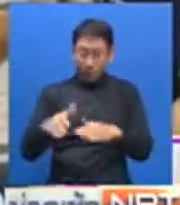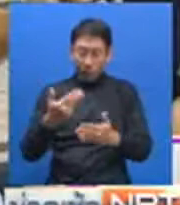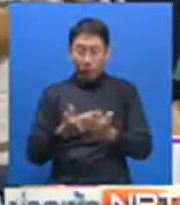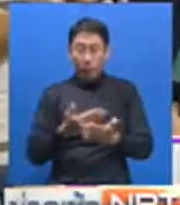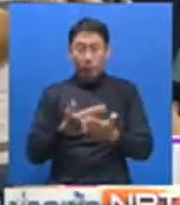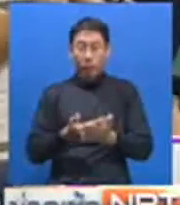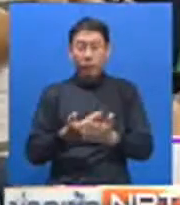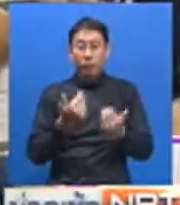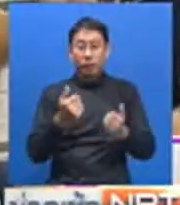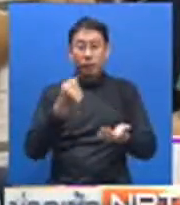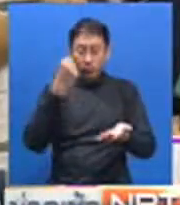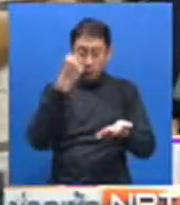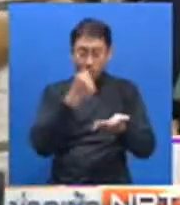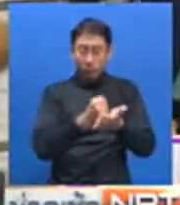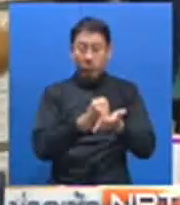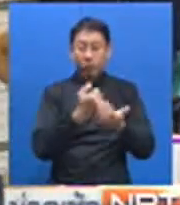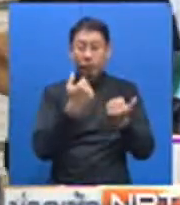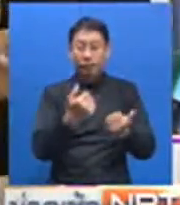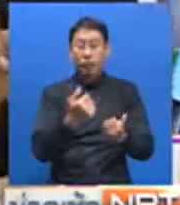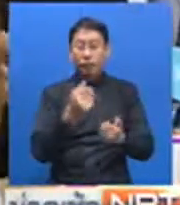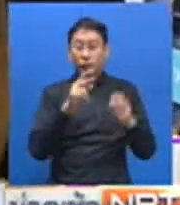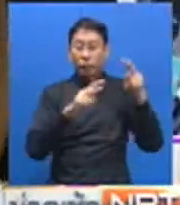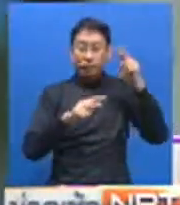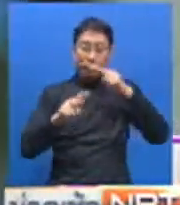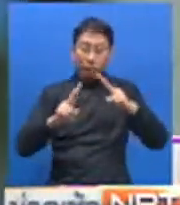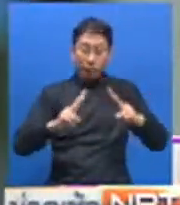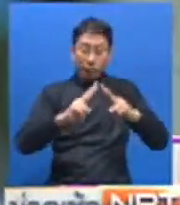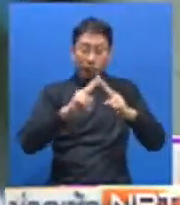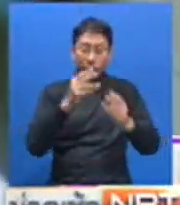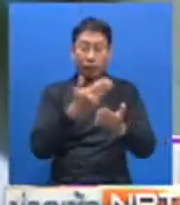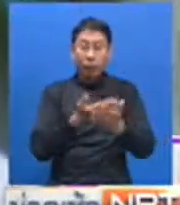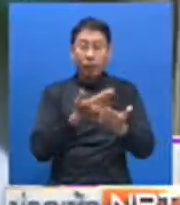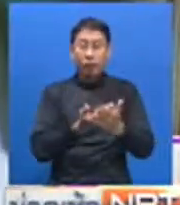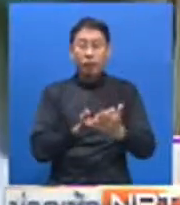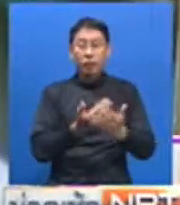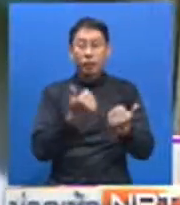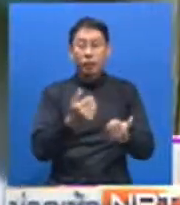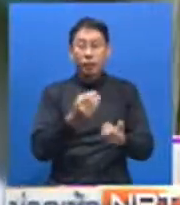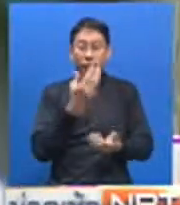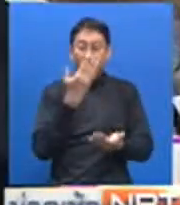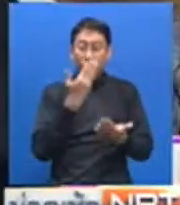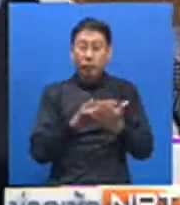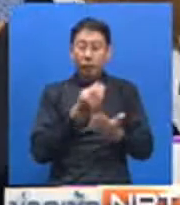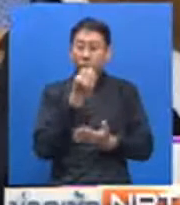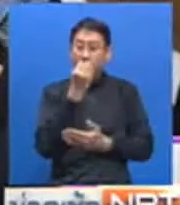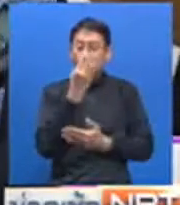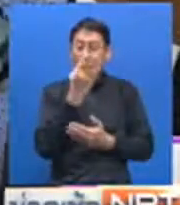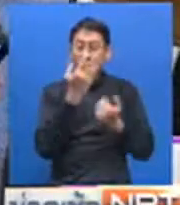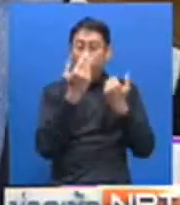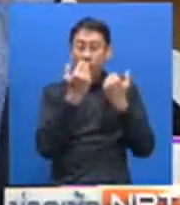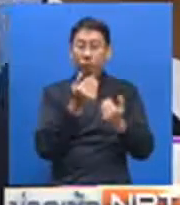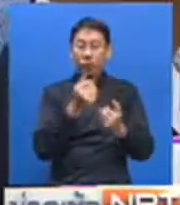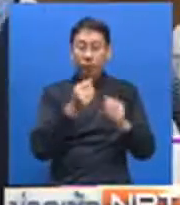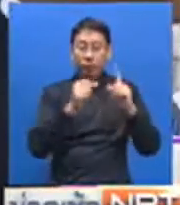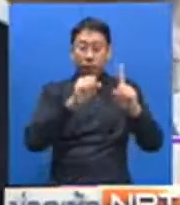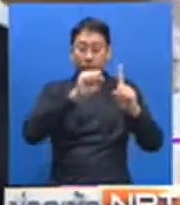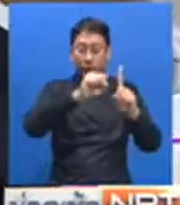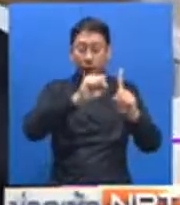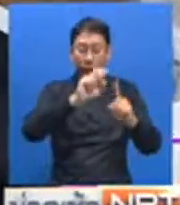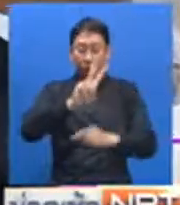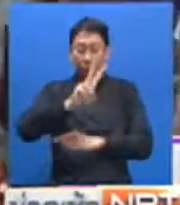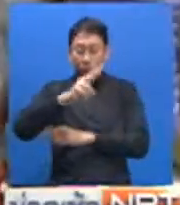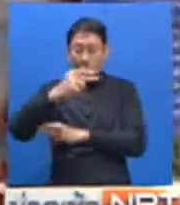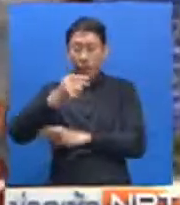การเงินและต้องขึ้นทะเบียนอยู่ภายใต้การกำกับดูแลของกระทรวงการคลังโดยให้ปล่อยกู้ได้ไม่เกินรายละ 1แสน 2หมื่นบาท